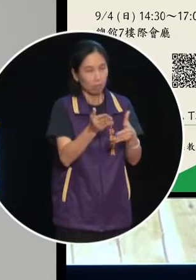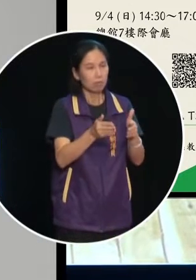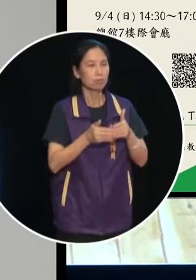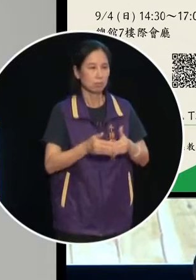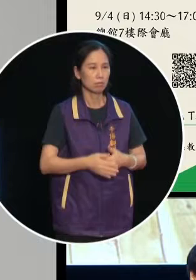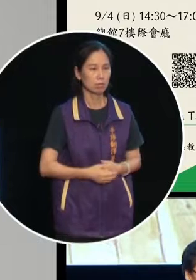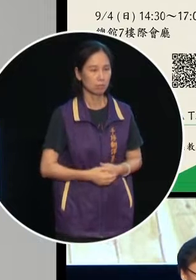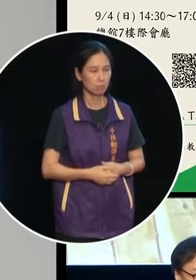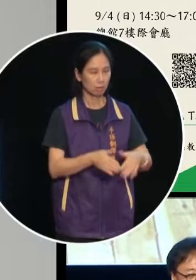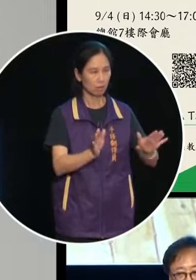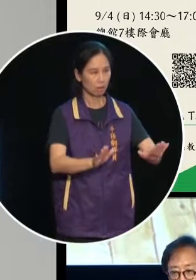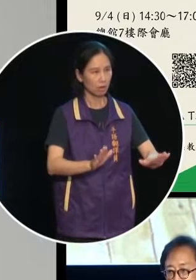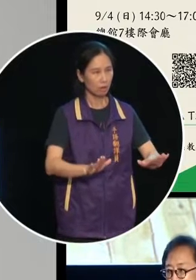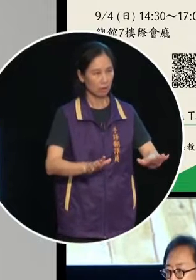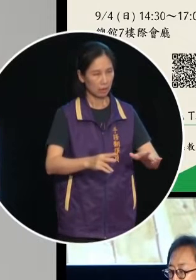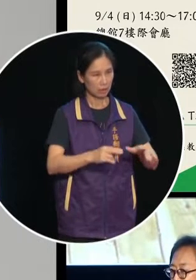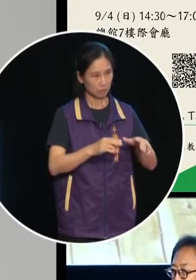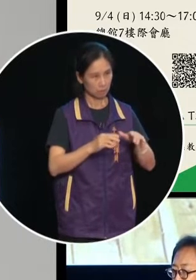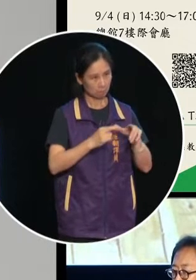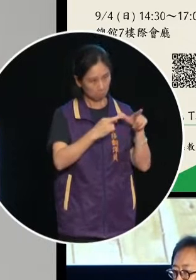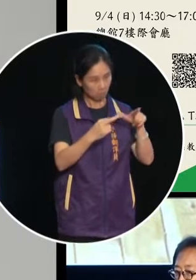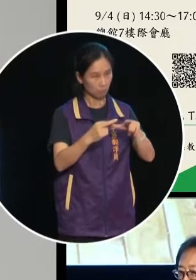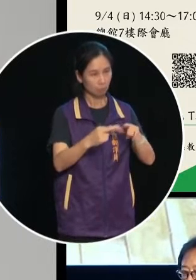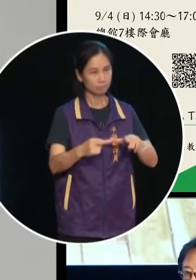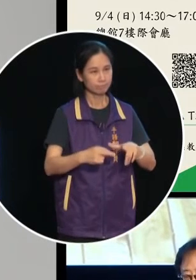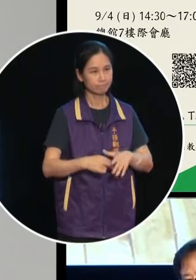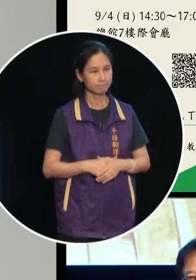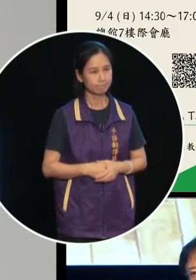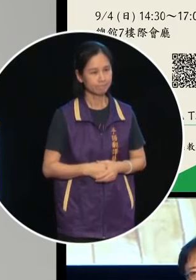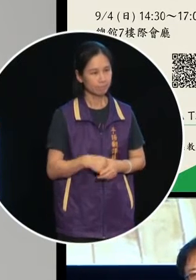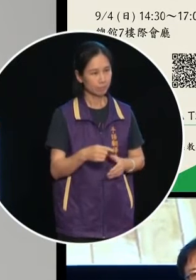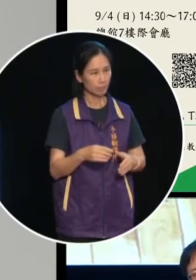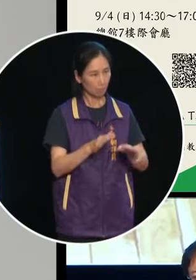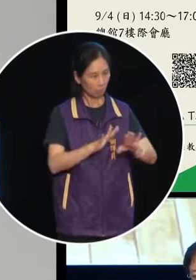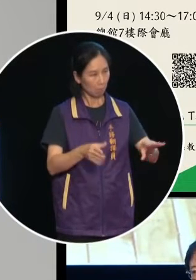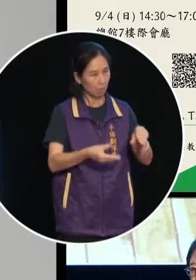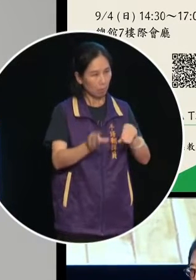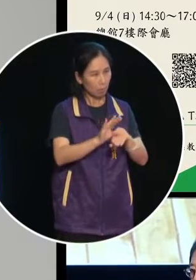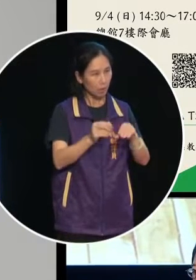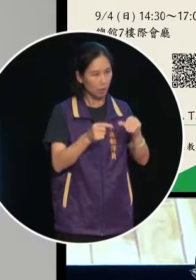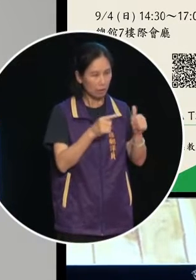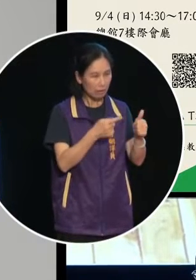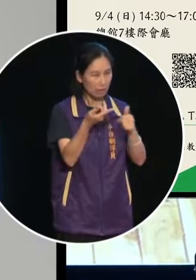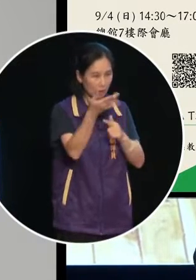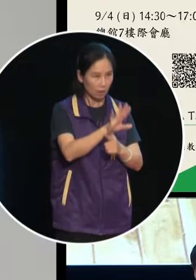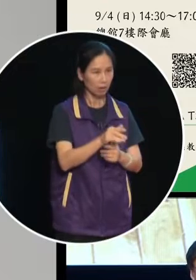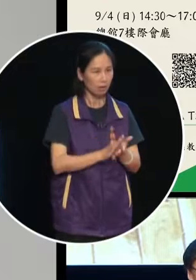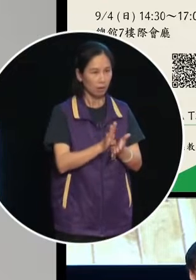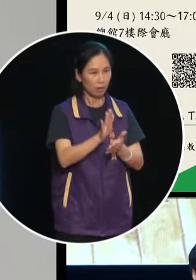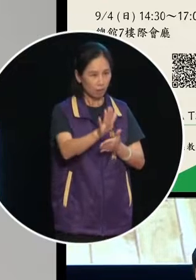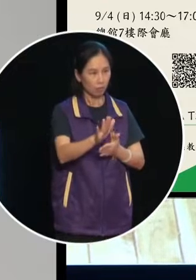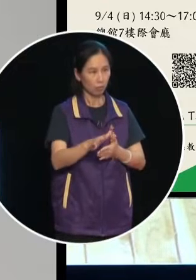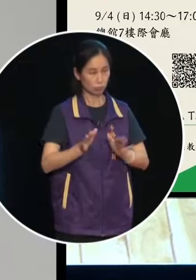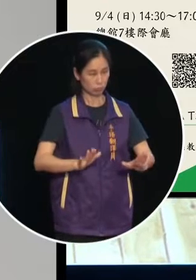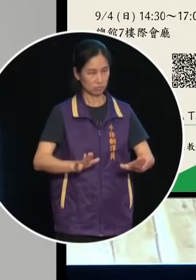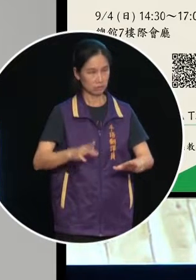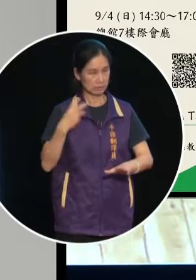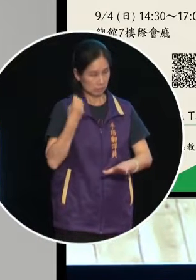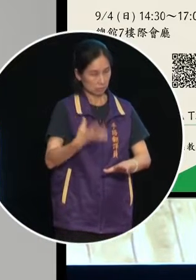今天呢，我跟各位介绍一下安倍先生过世后的新的日本政